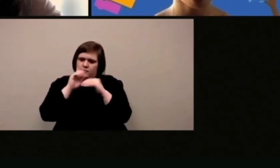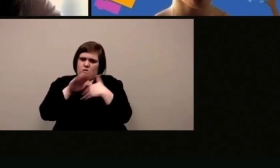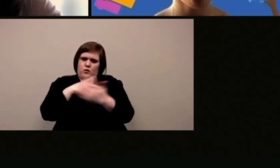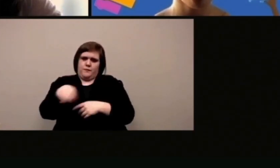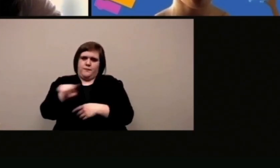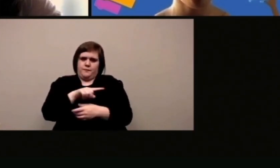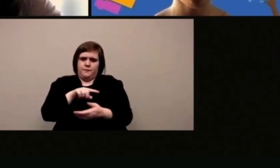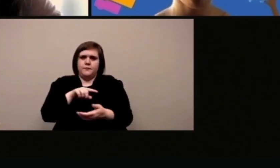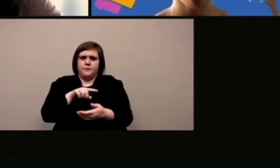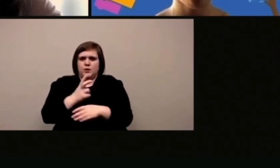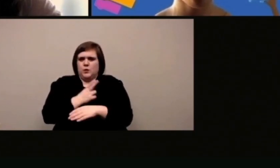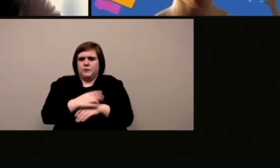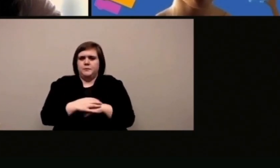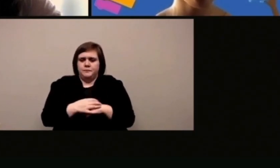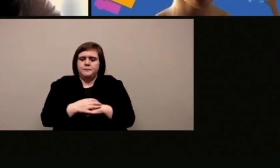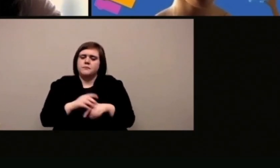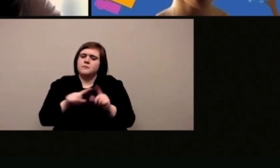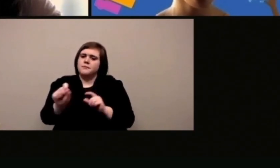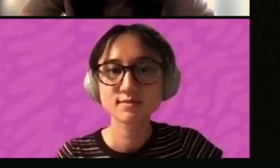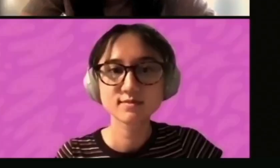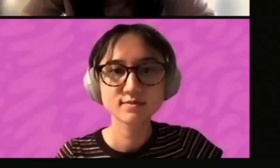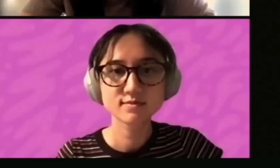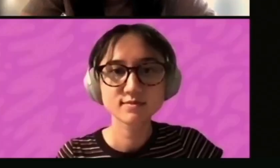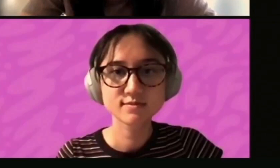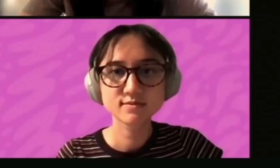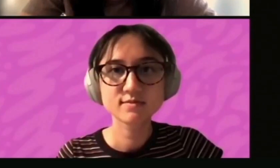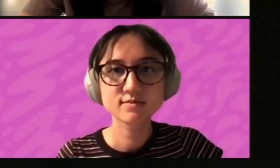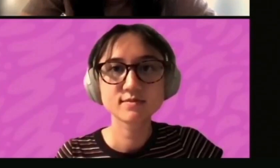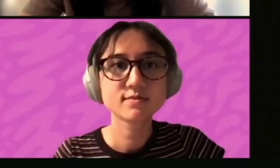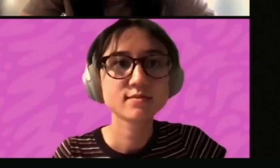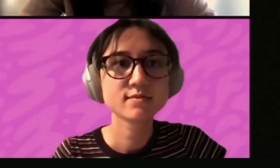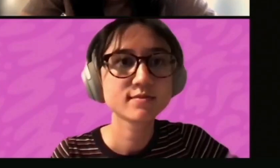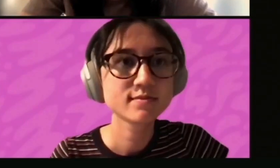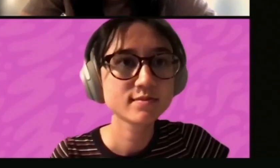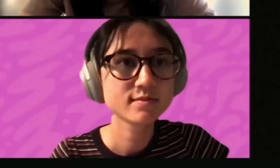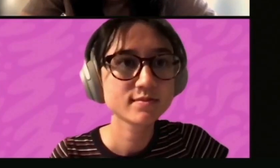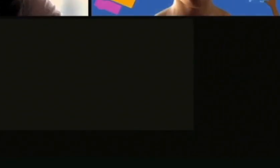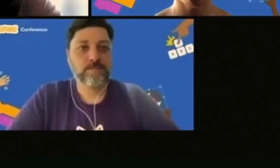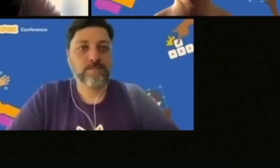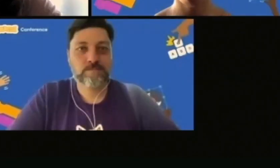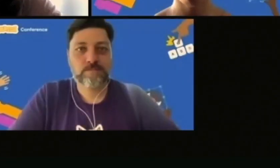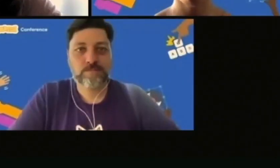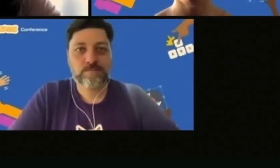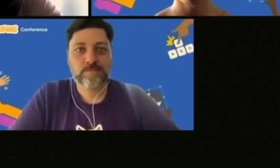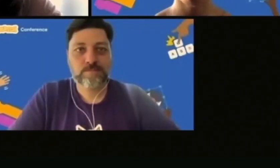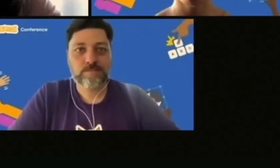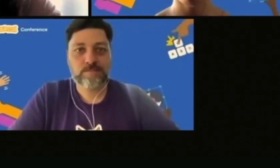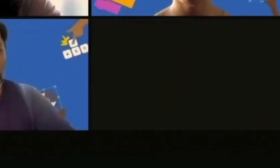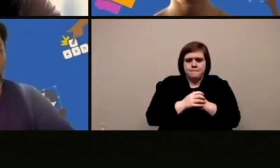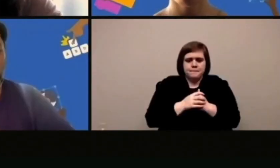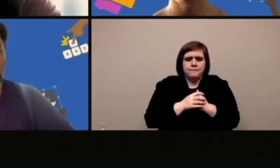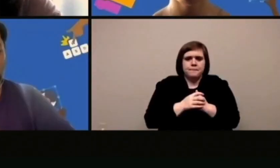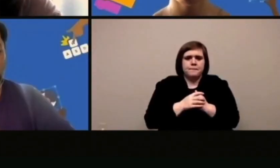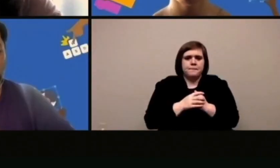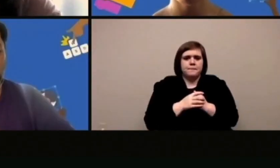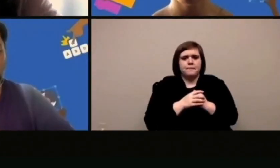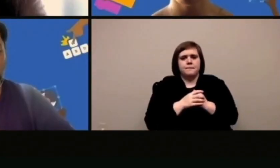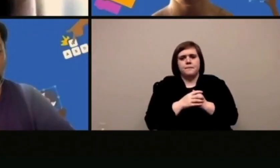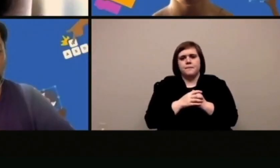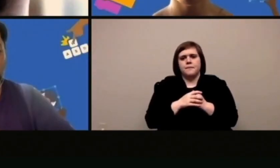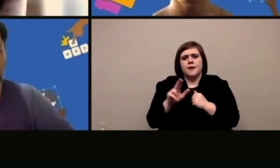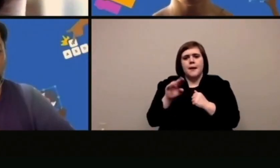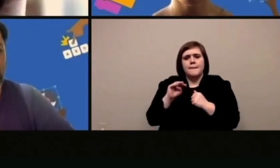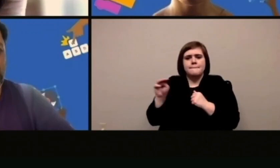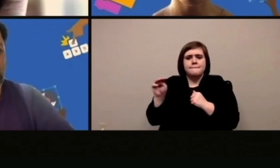per progressare con la trasparenza della tecnologia e per farla più sicura e giusta no per tutti quanti noi